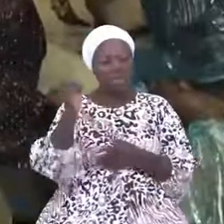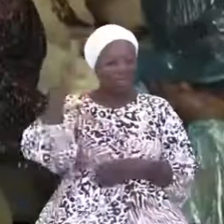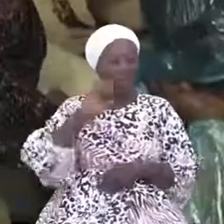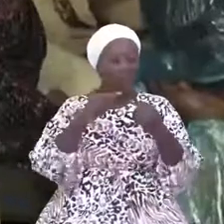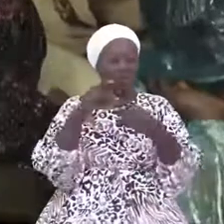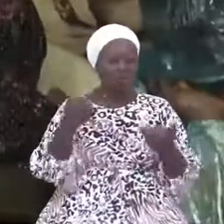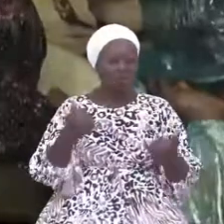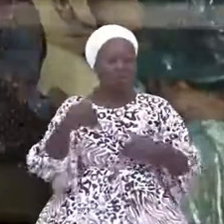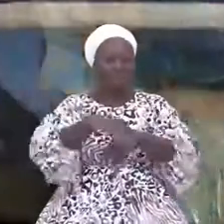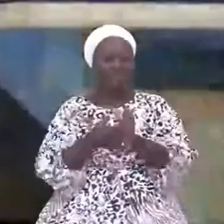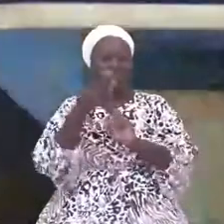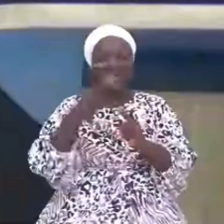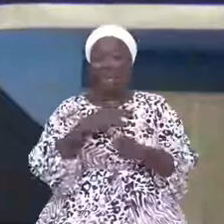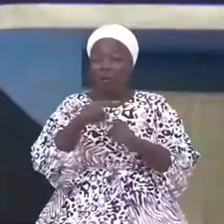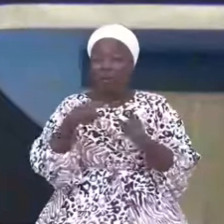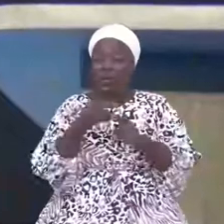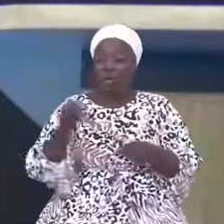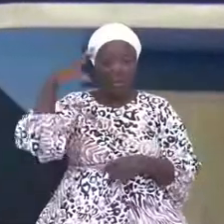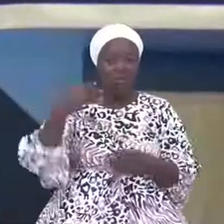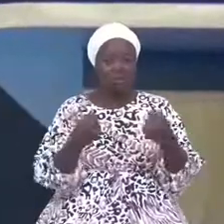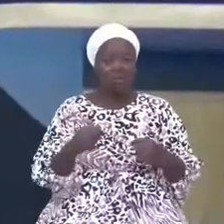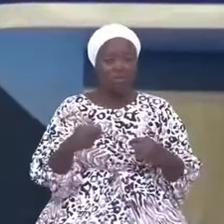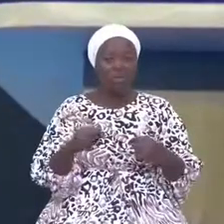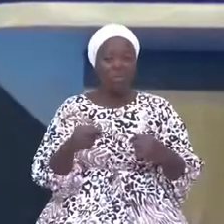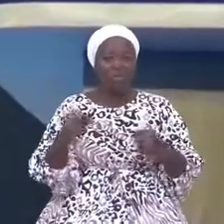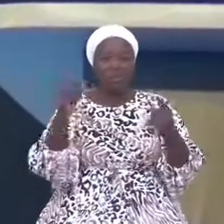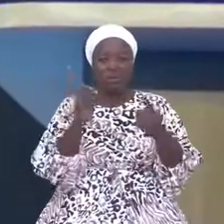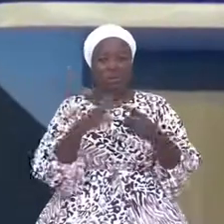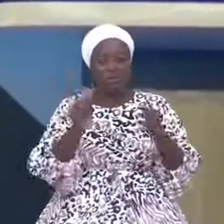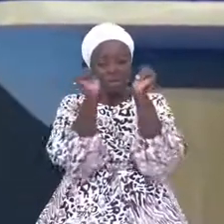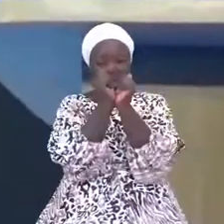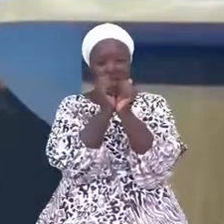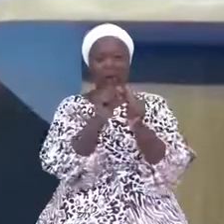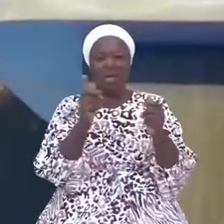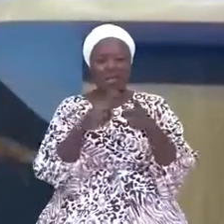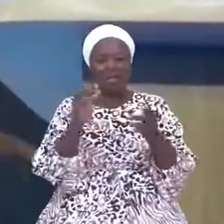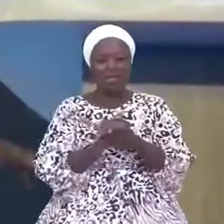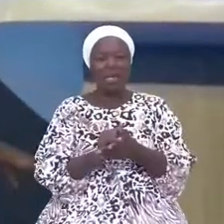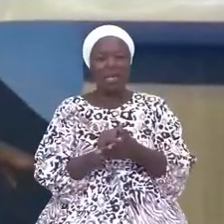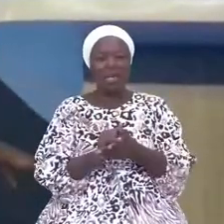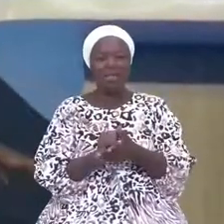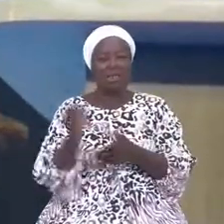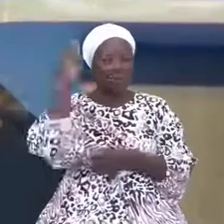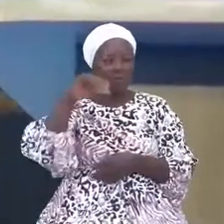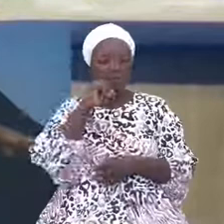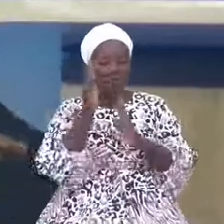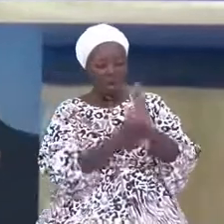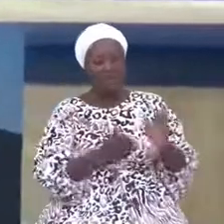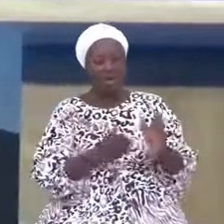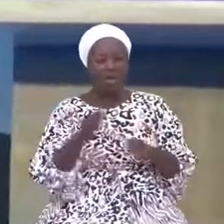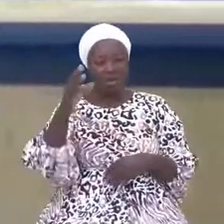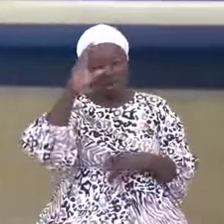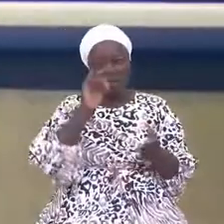Cette grâce va te parvenir ce soir. Et quand la grâce parvient à un esclave, la